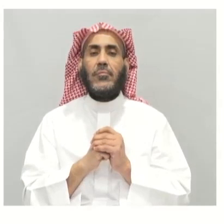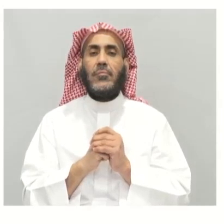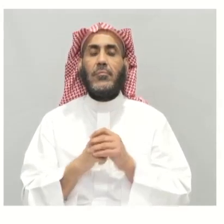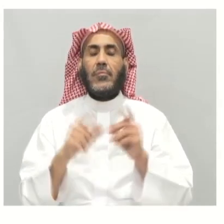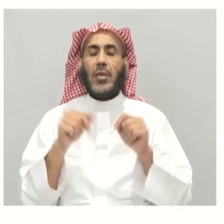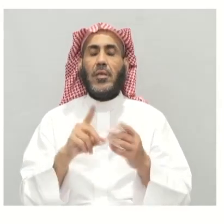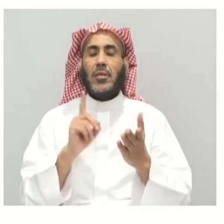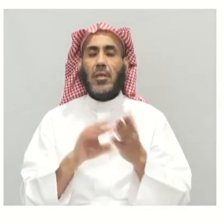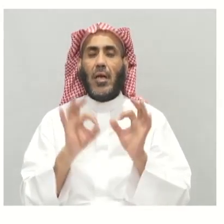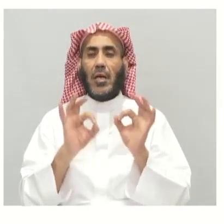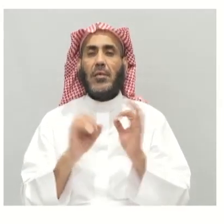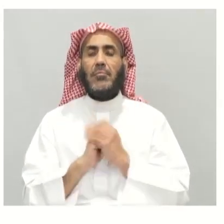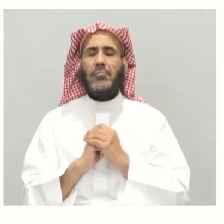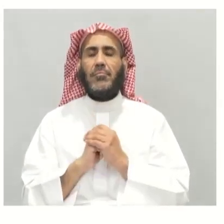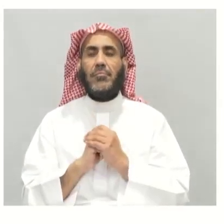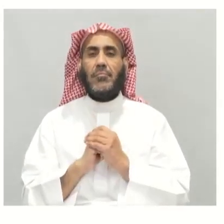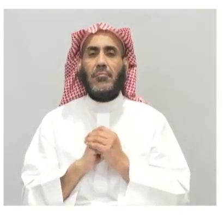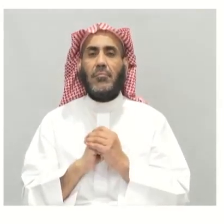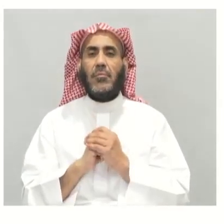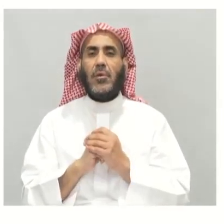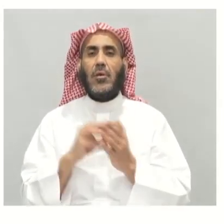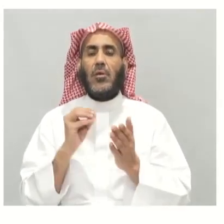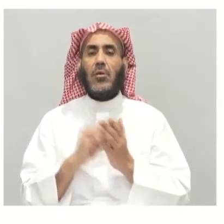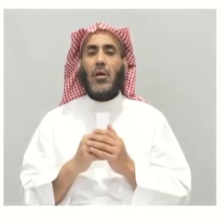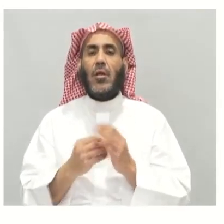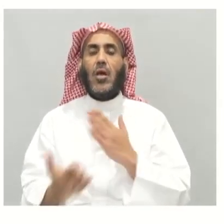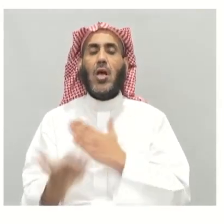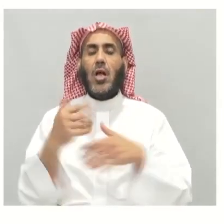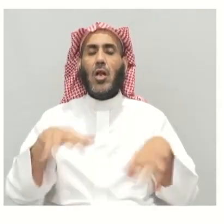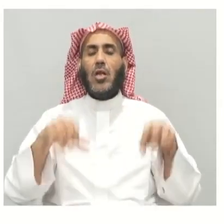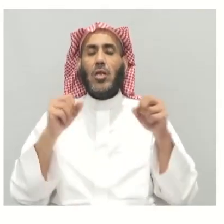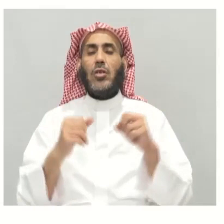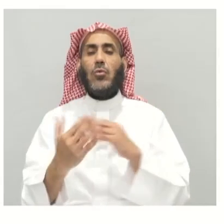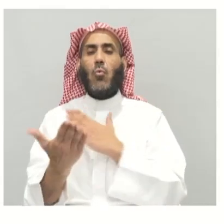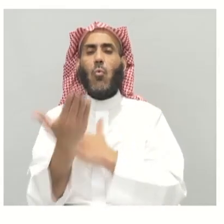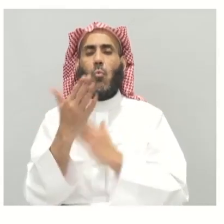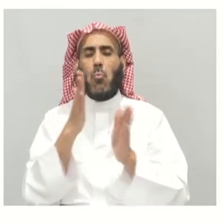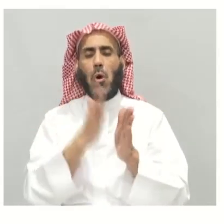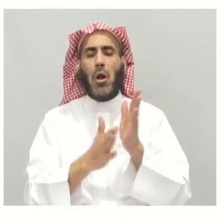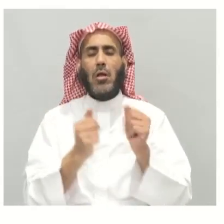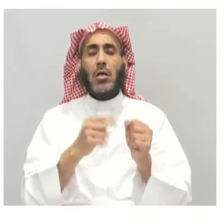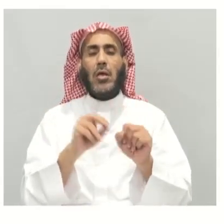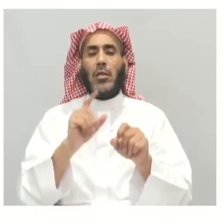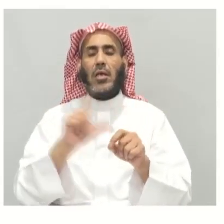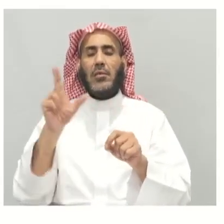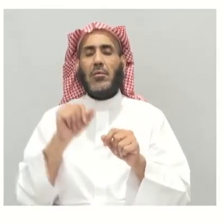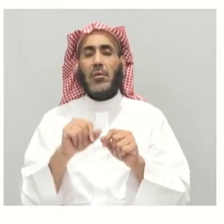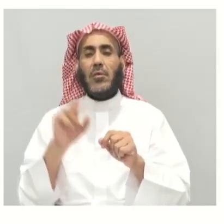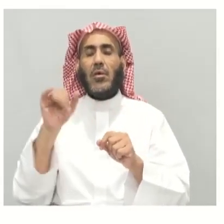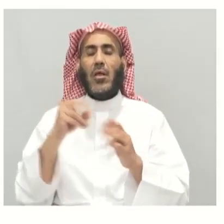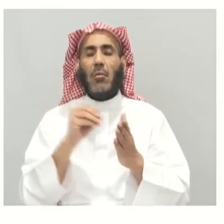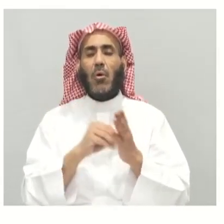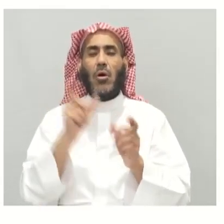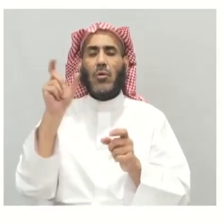الآن نتأكد هنا يضع الخريج مؤهلاته، نختار الإجابة الصحيحة. يضع